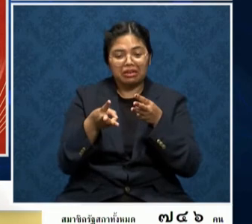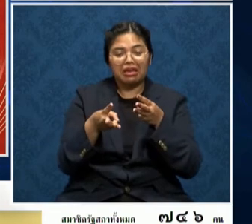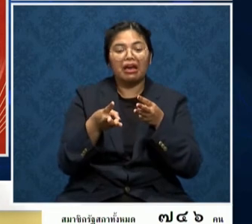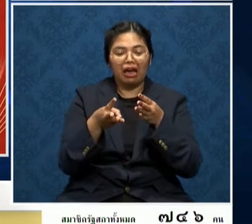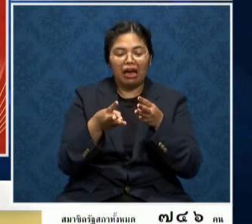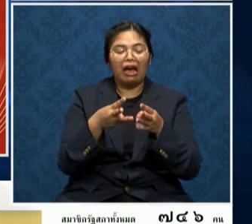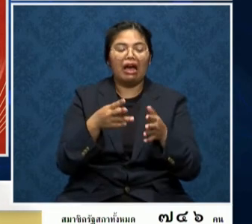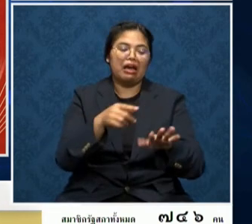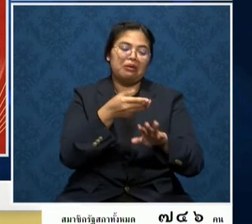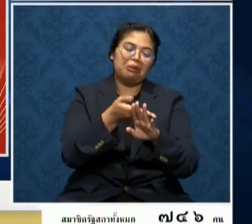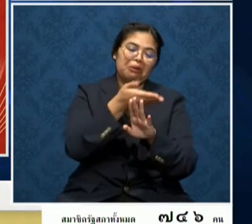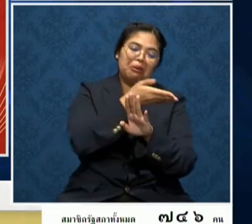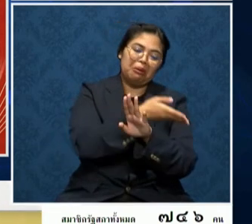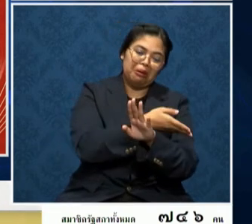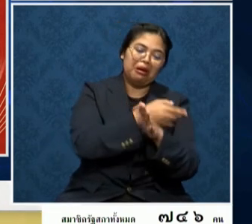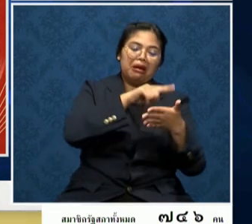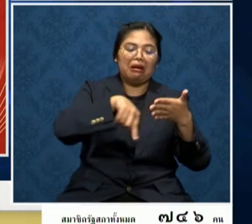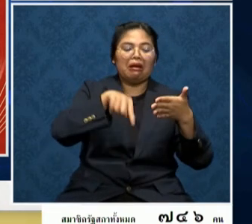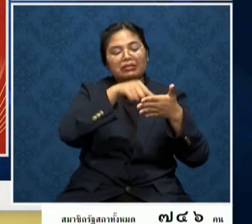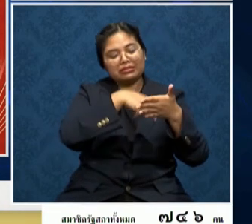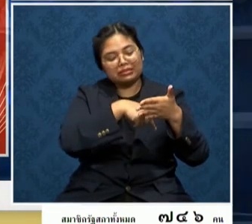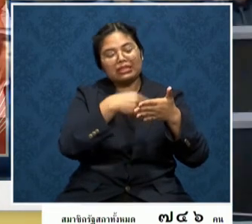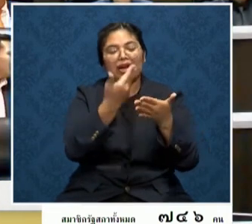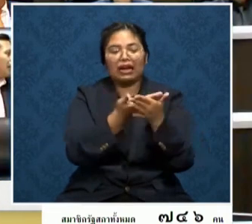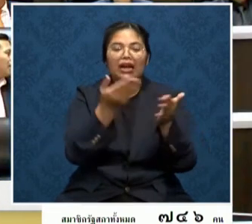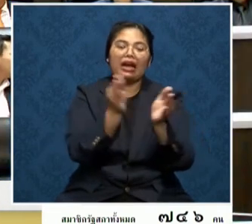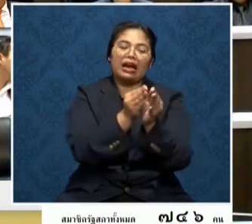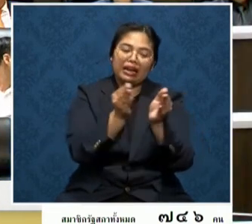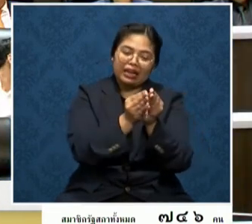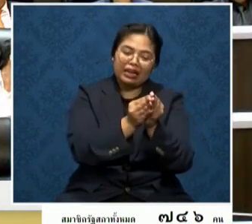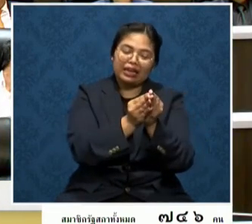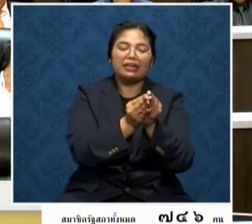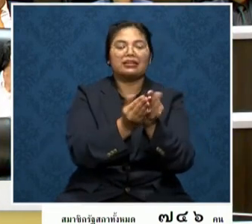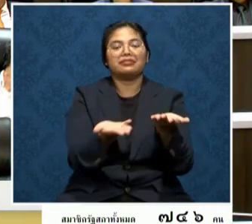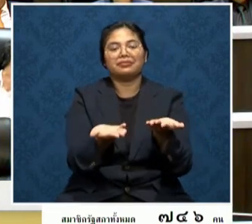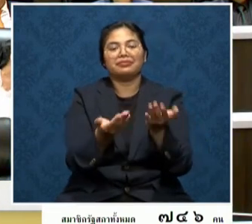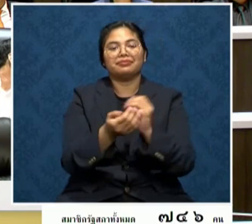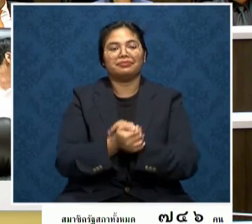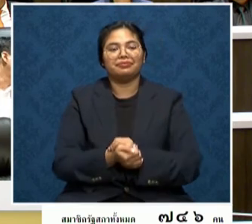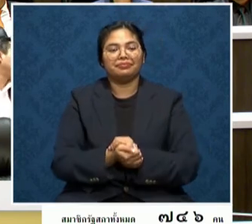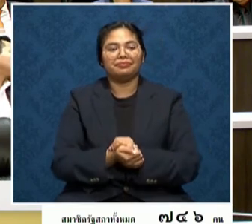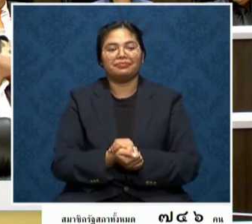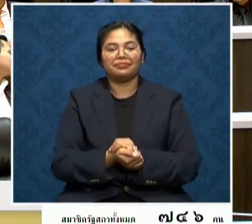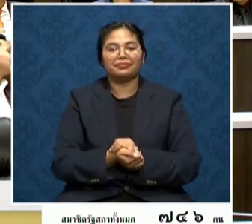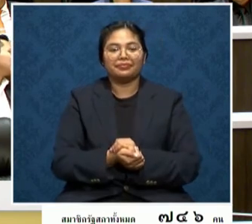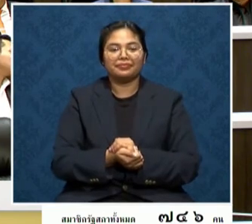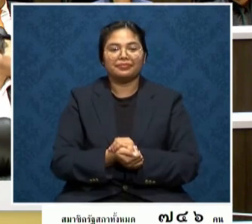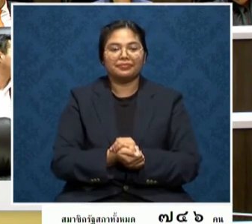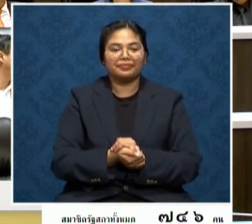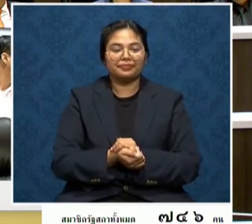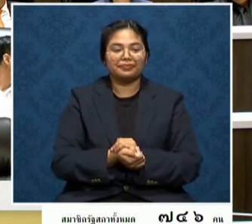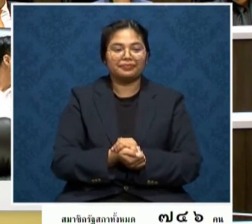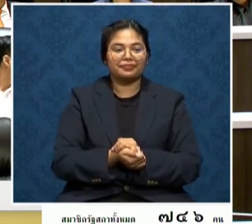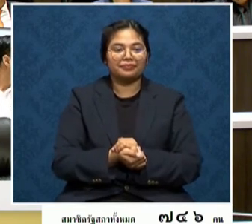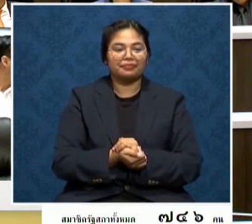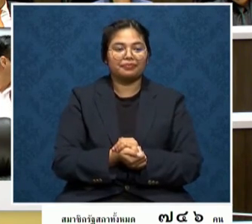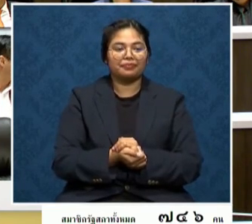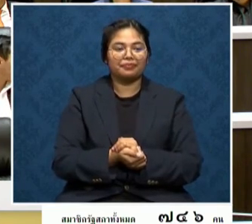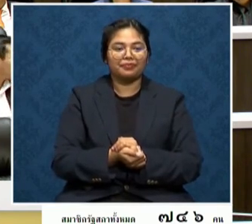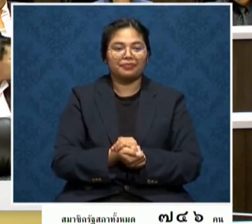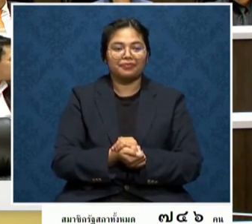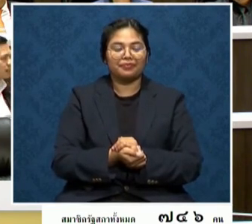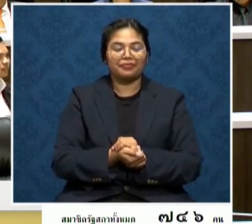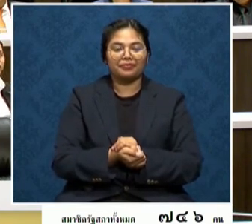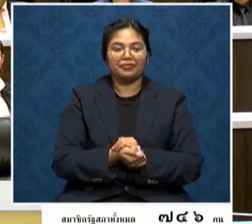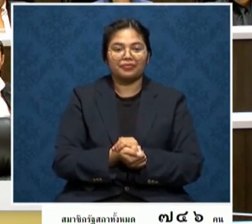ครับสไลด์ต่อไปนะครับผมขอเรียนผมเรียนว่าการให้สิทธิ์ในที่ดินแก่กลุ่มชาติ